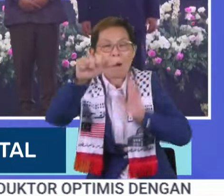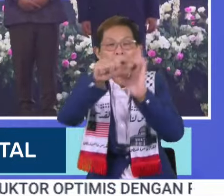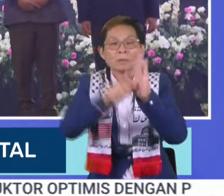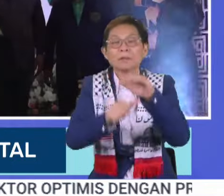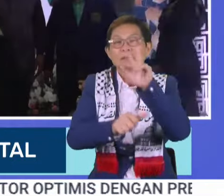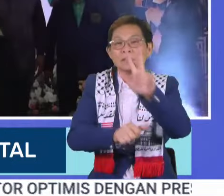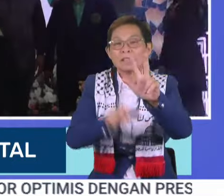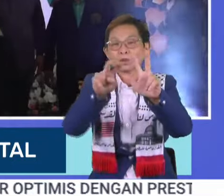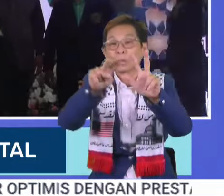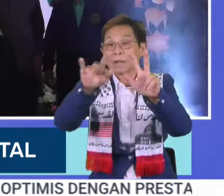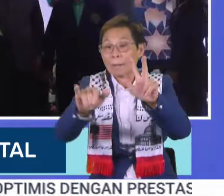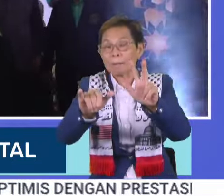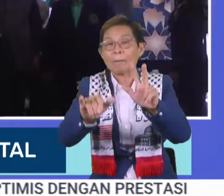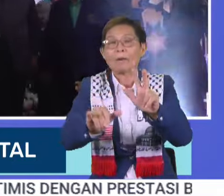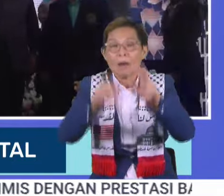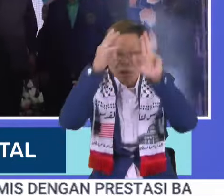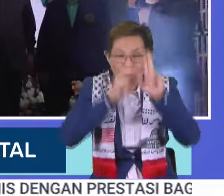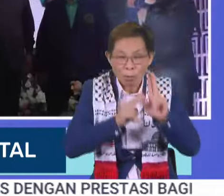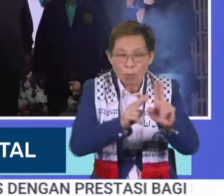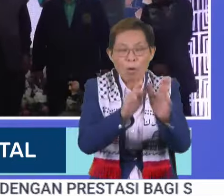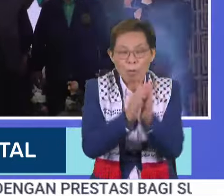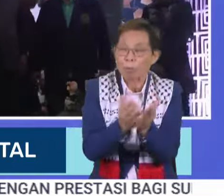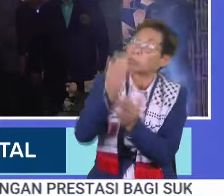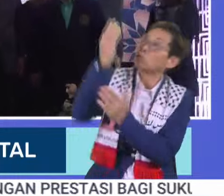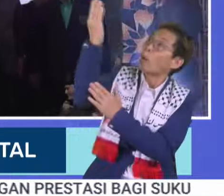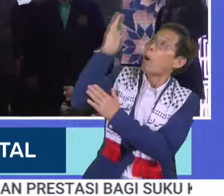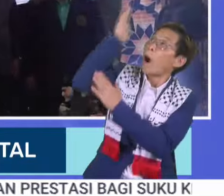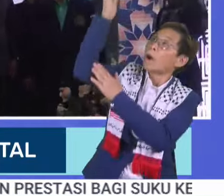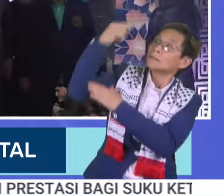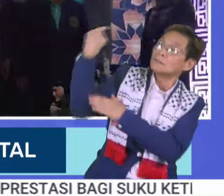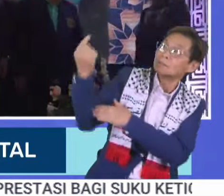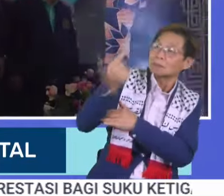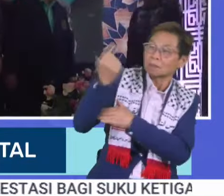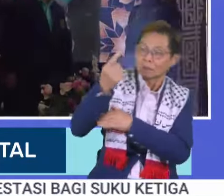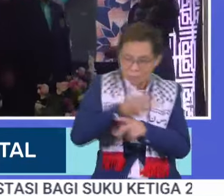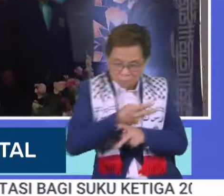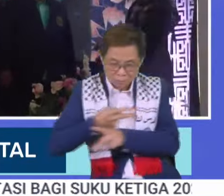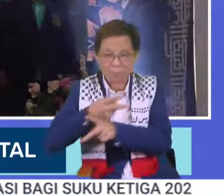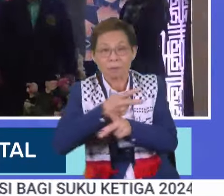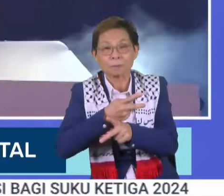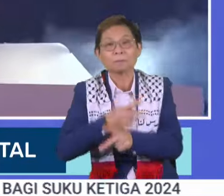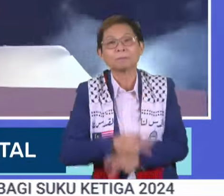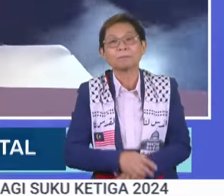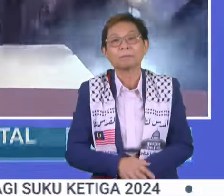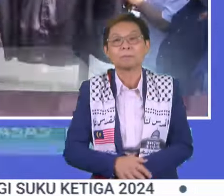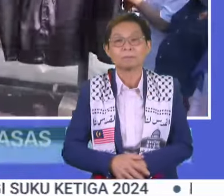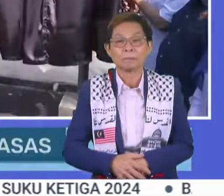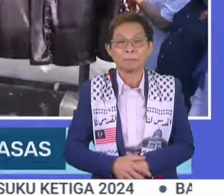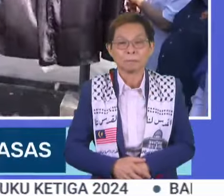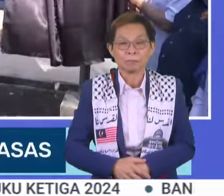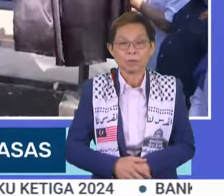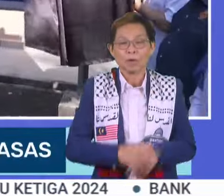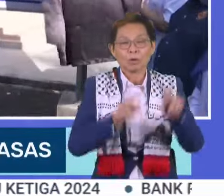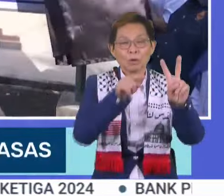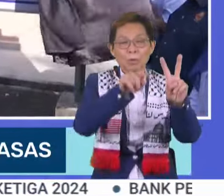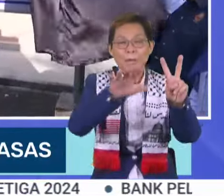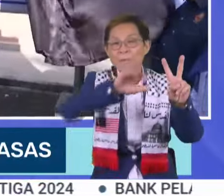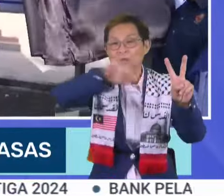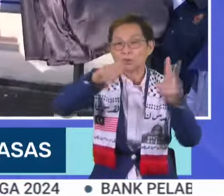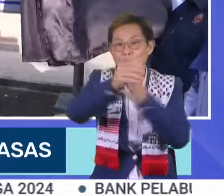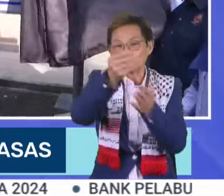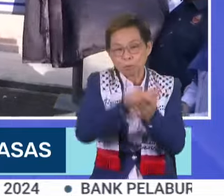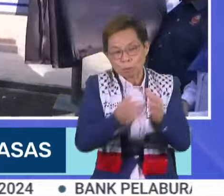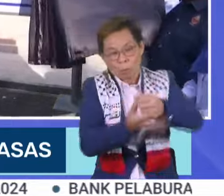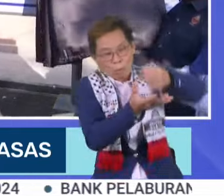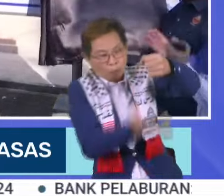Akta 326, kemuliaan Al-Quran akan sentiasa terpelihara. 2.5 juta